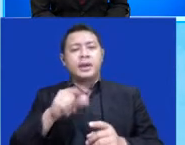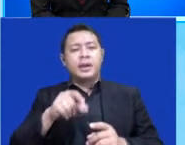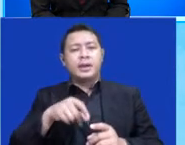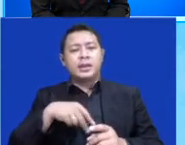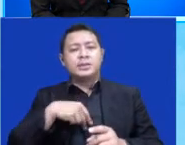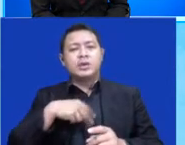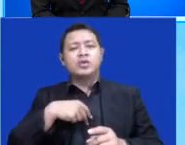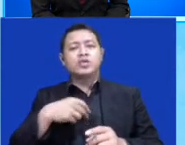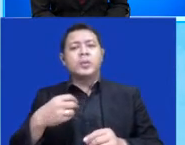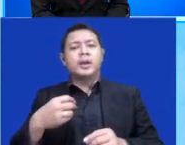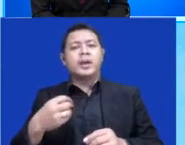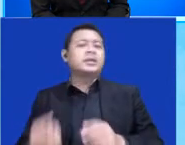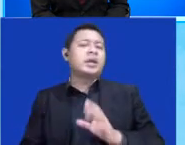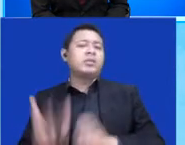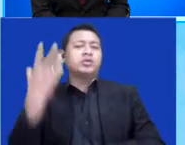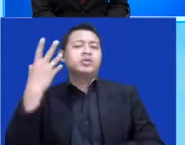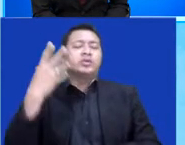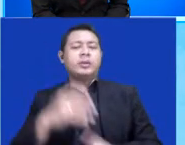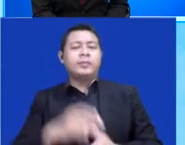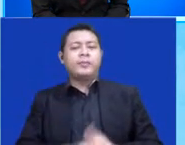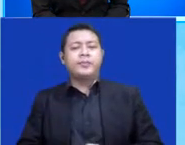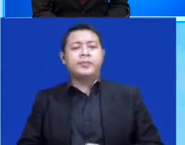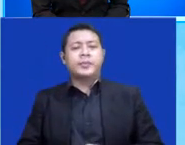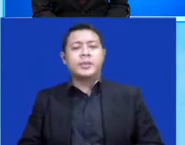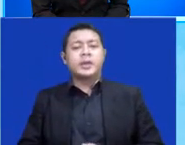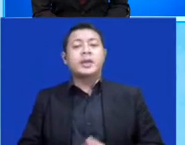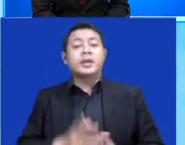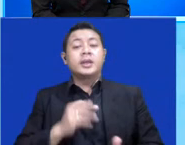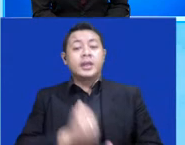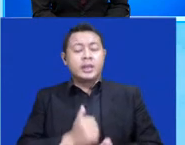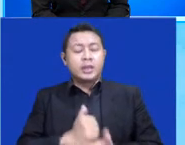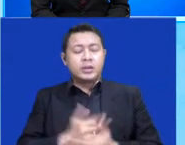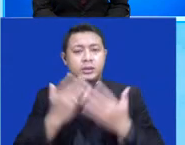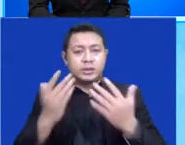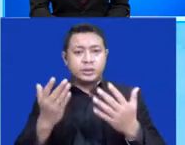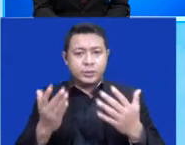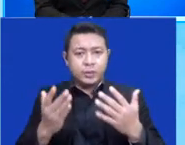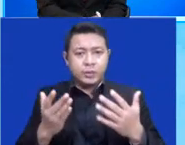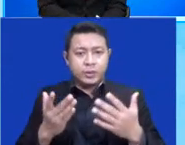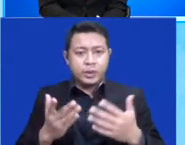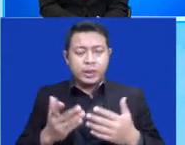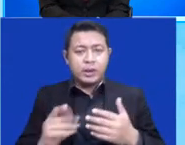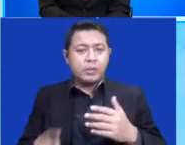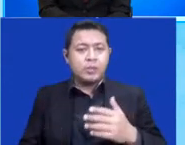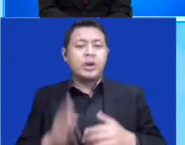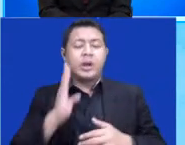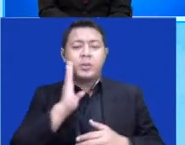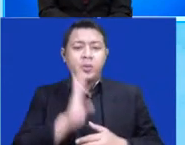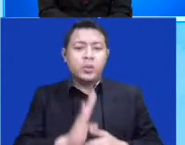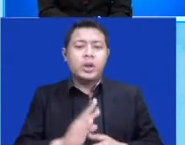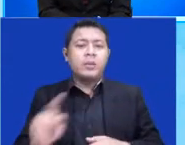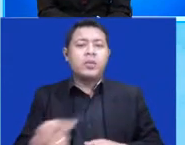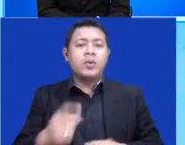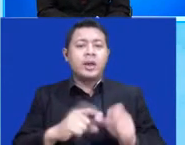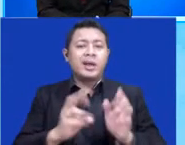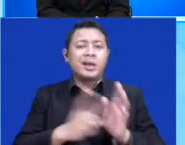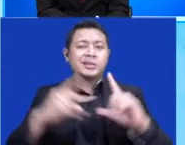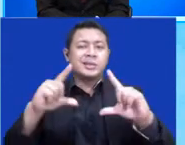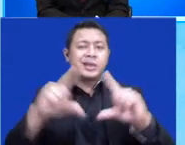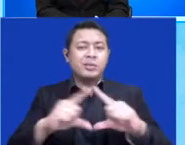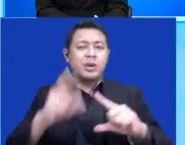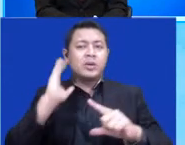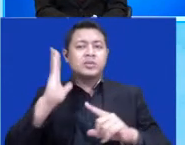tercetus di kemudian hari. Nah, ini yang kita tentu mudah-mudahan sejak muda, sejak SMA sudah